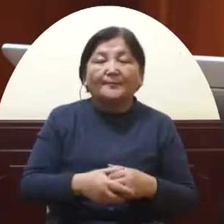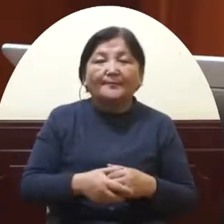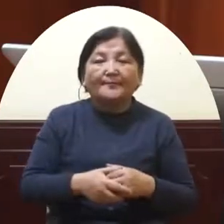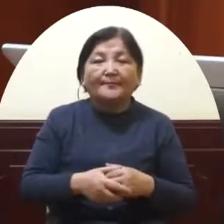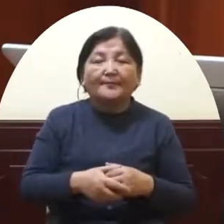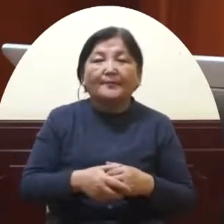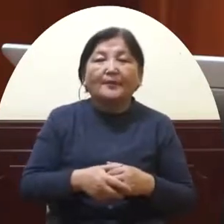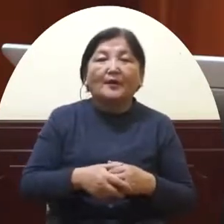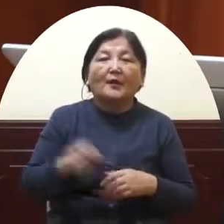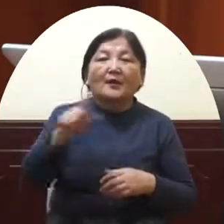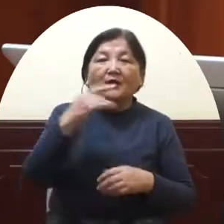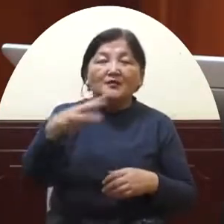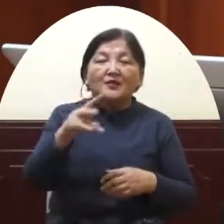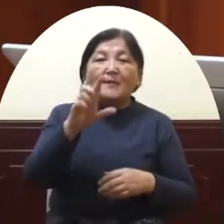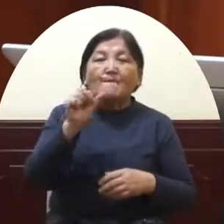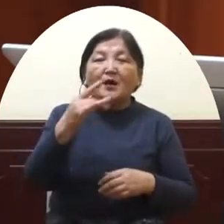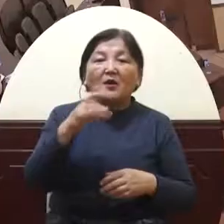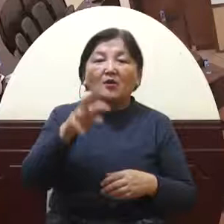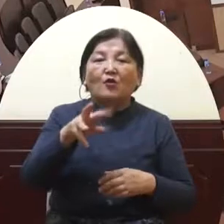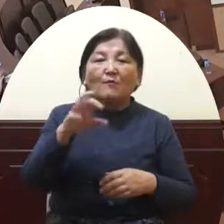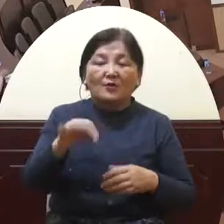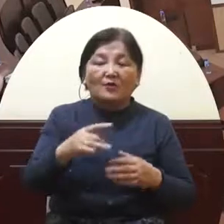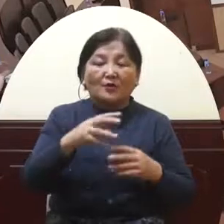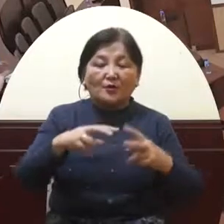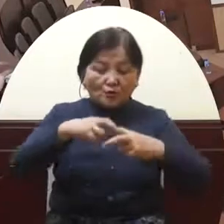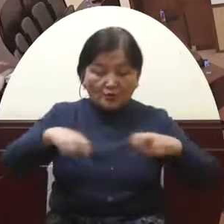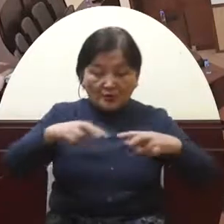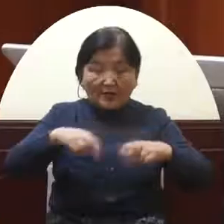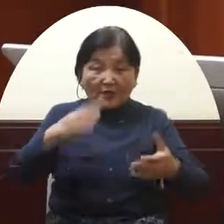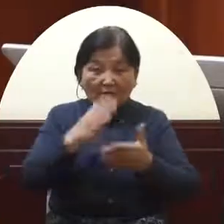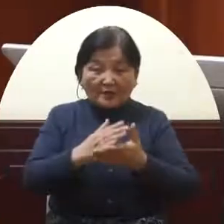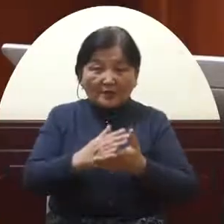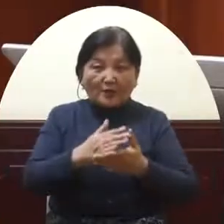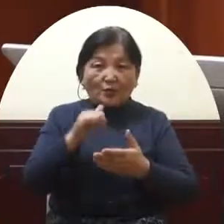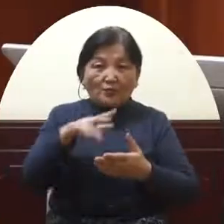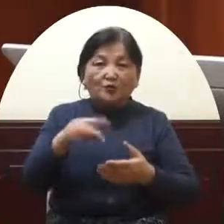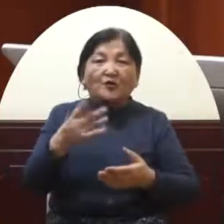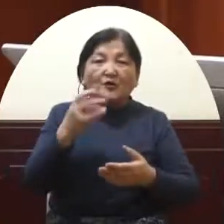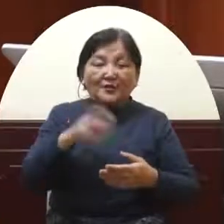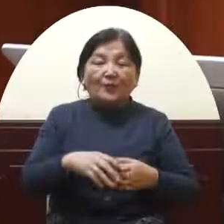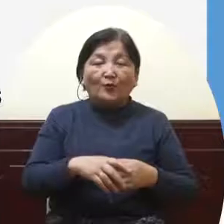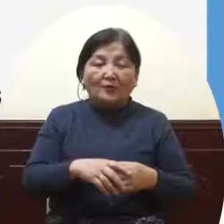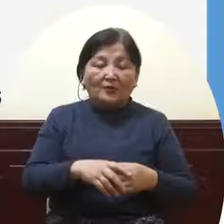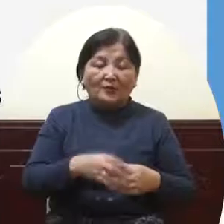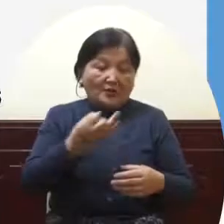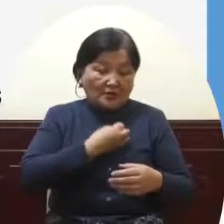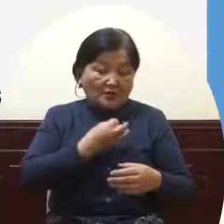Энэ Азийн барометр судалгаа 20 жил дотор улс төрийн намуудад үйл итгэх хандлага хэрхэн өсөж байгаа тухай.